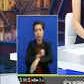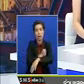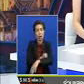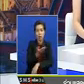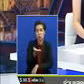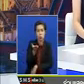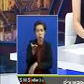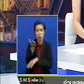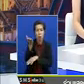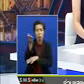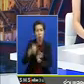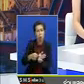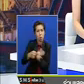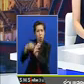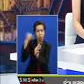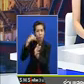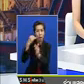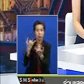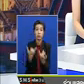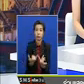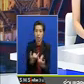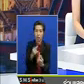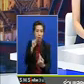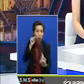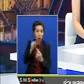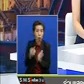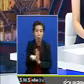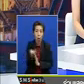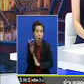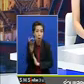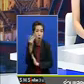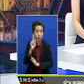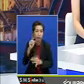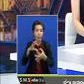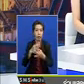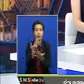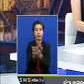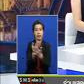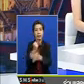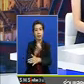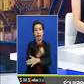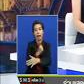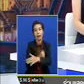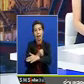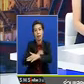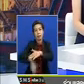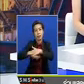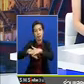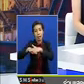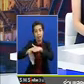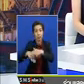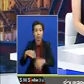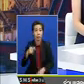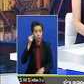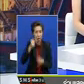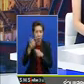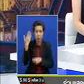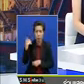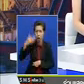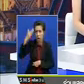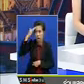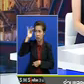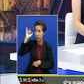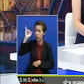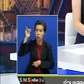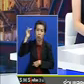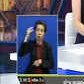แล้วปีนี้ตีไปชัดเจนที่ค่าแรงขั้นต่ำถ้าย้อนกลับไปคุณธัญมัยสมัยรัฐบาลก่อนโน้นคุณยิ่งลักษณ์ชินวัตรขึ้น